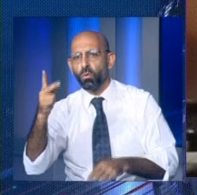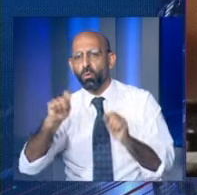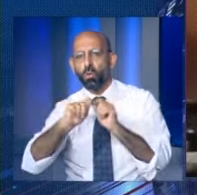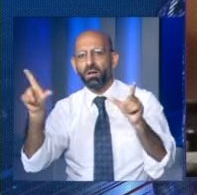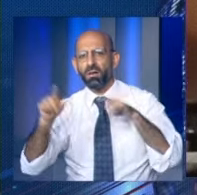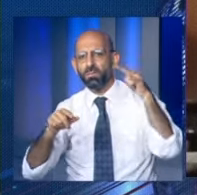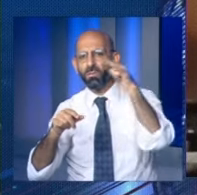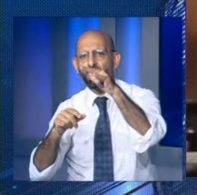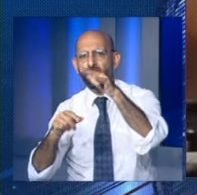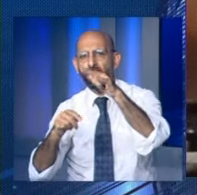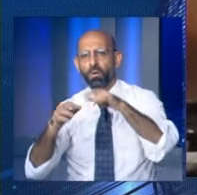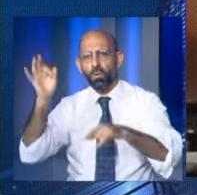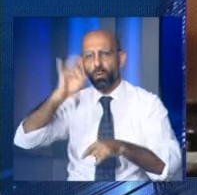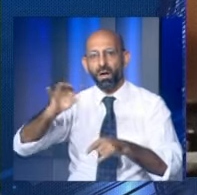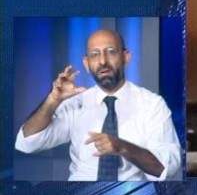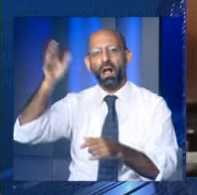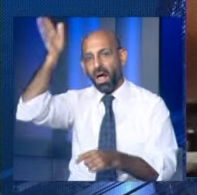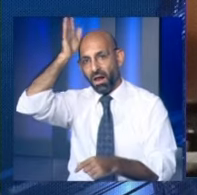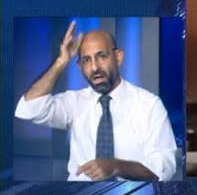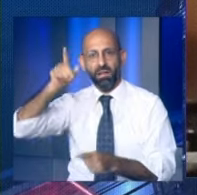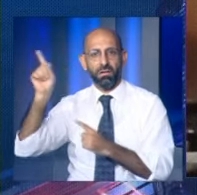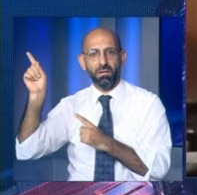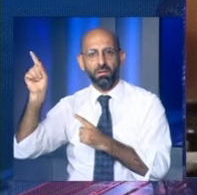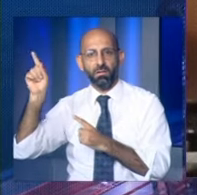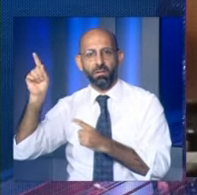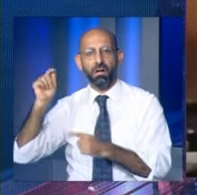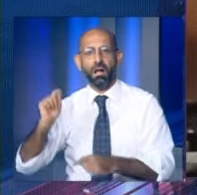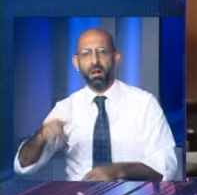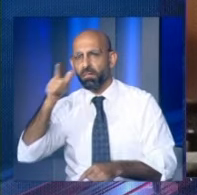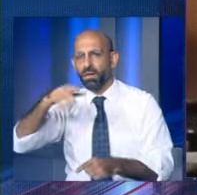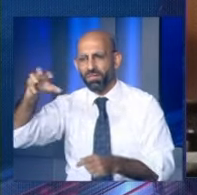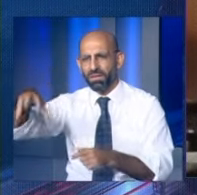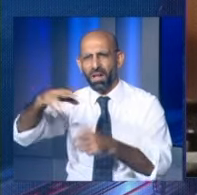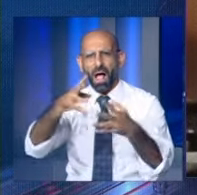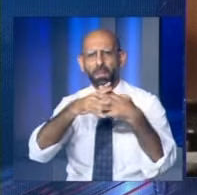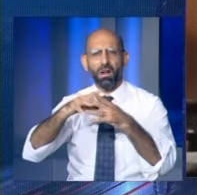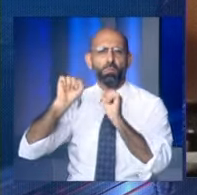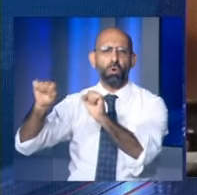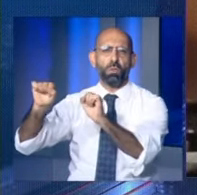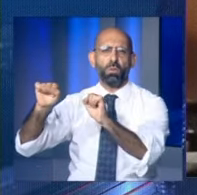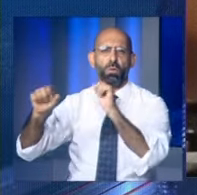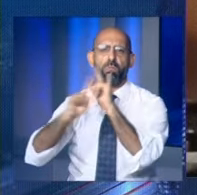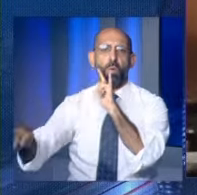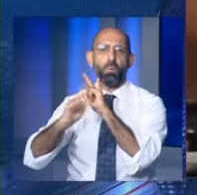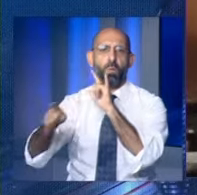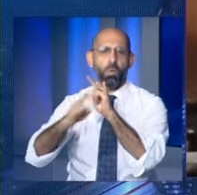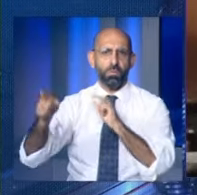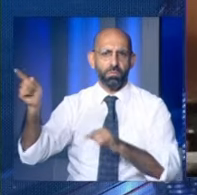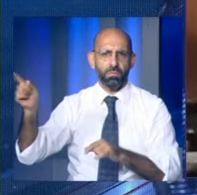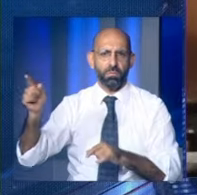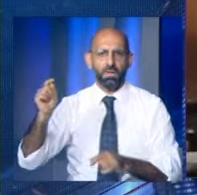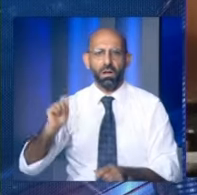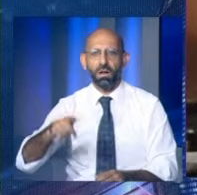الأول الذي يستهدف القاعدة منذ أشهر بعدما أوقفت فصائل عراقية هجماتها على القواعد الأمريكية في سوريا